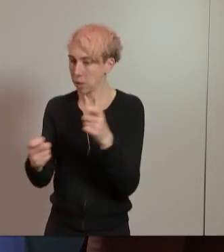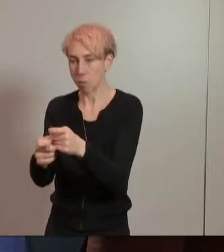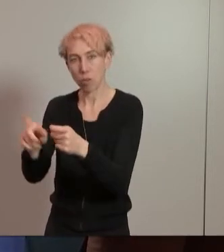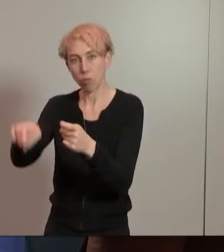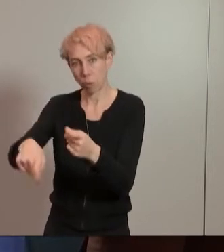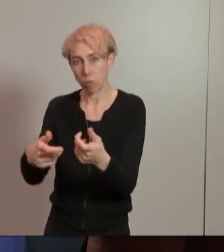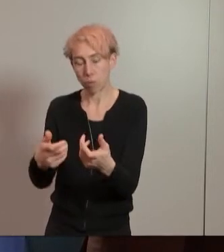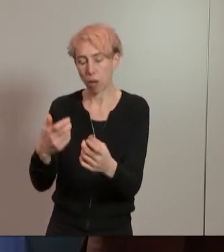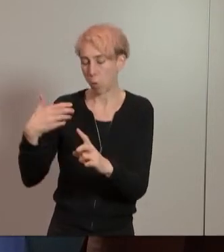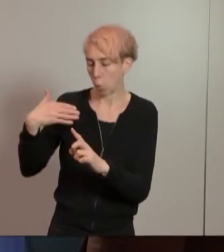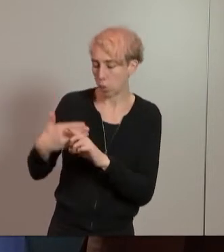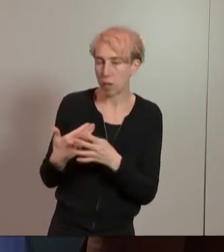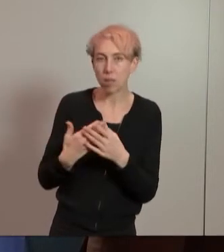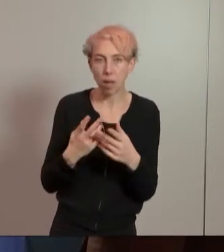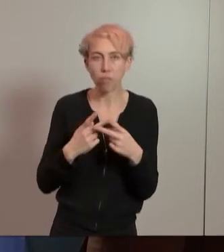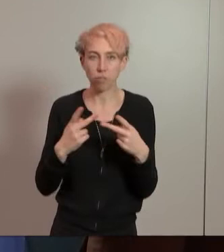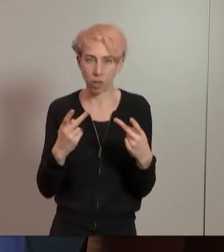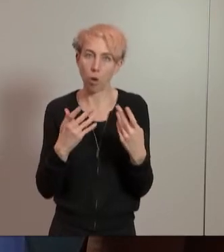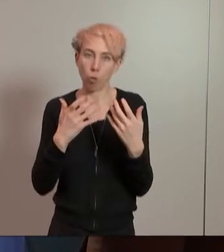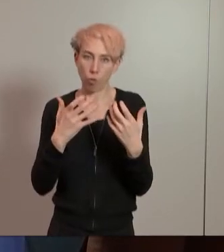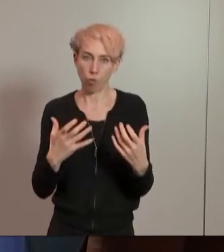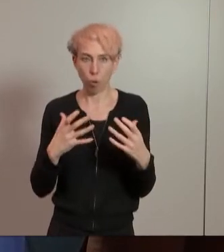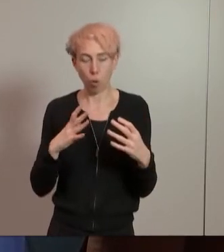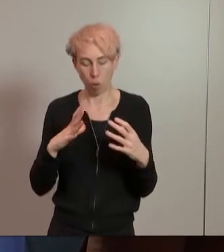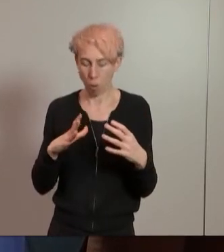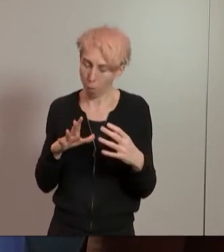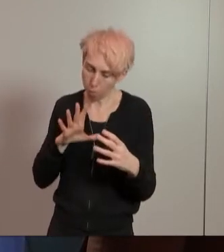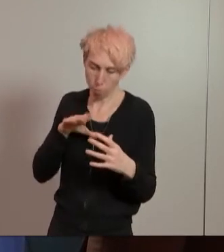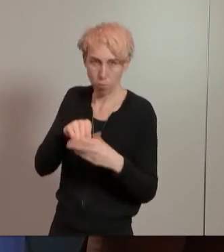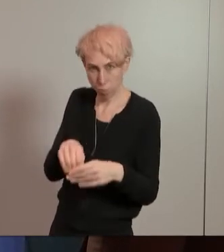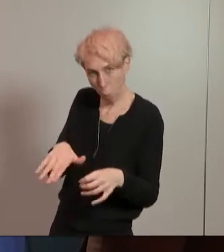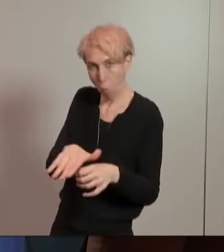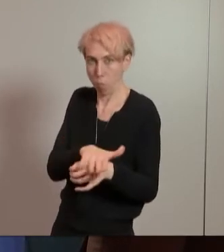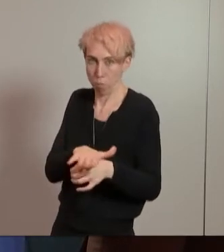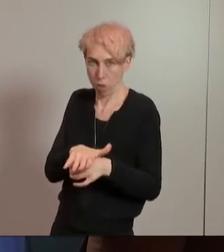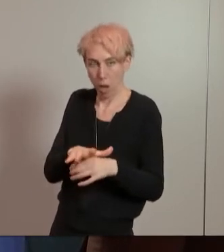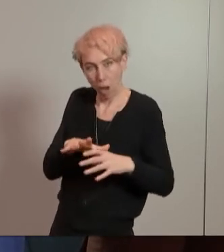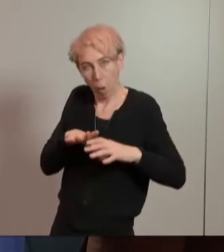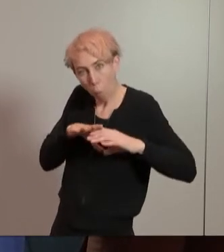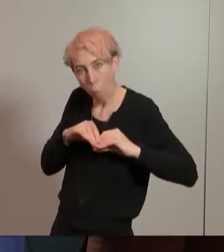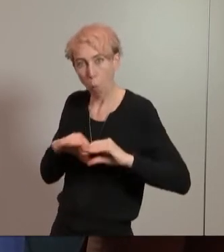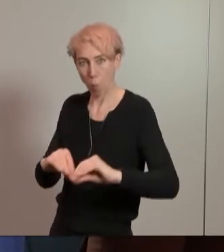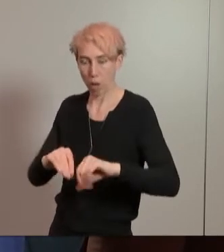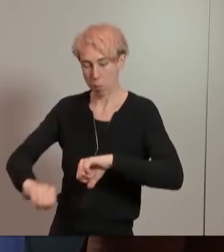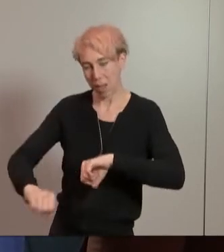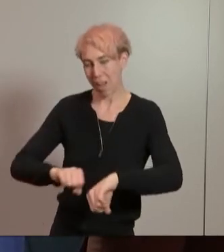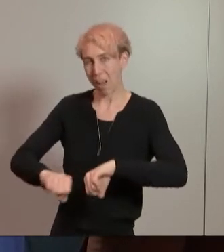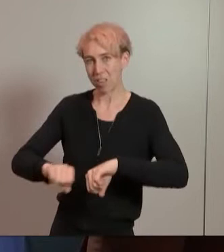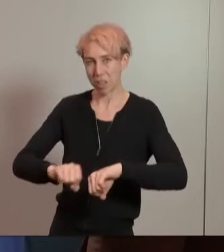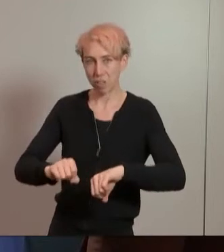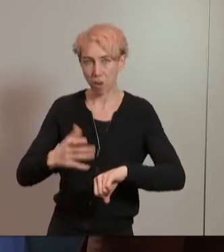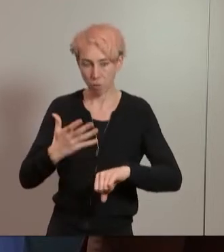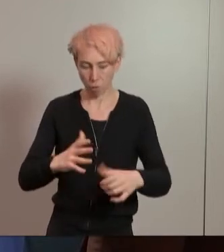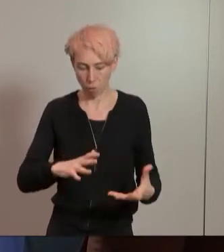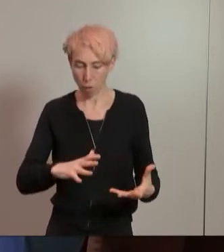ce contexte, la ville entend avoir toute sa place et participer activement et concrètement à ces évolutions nécessaires par le biais